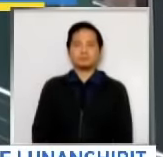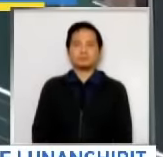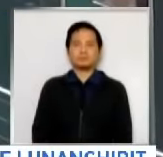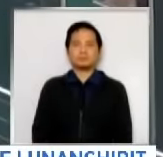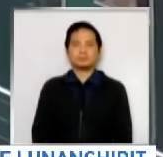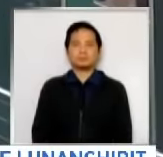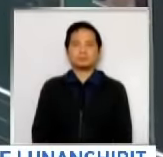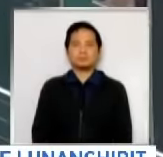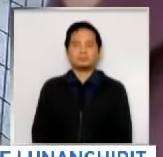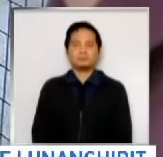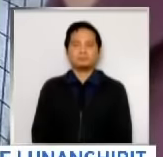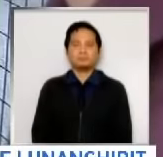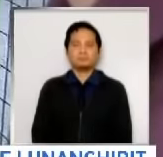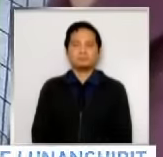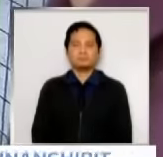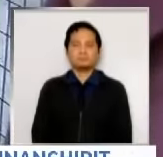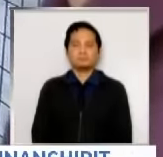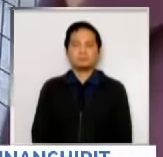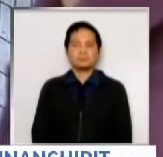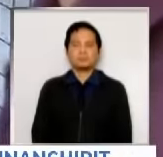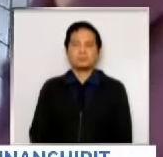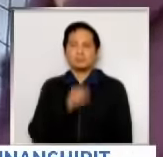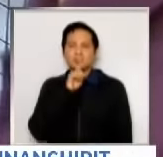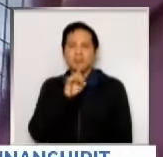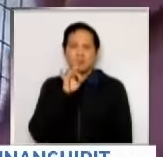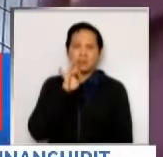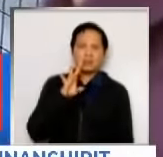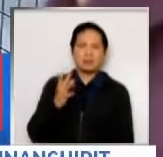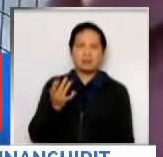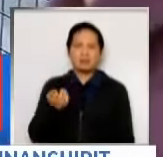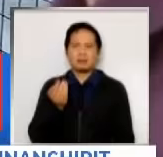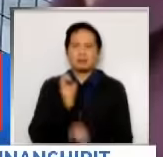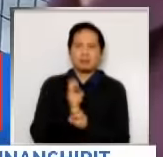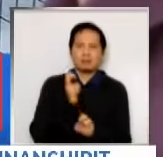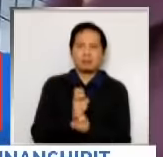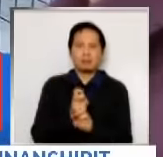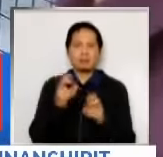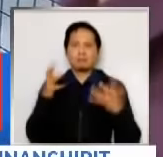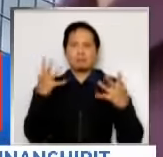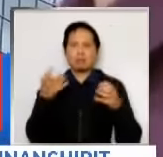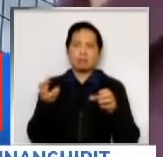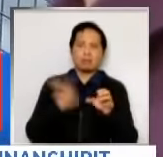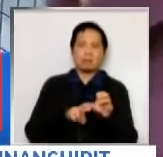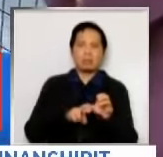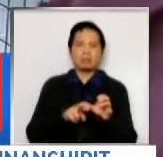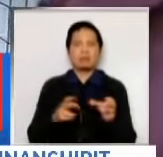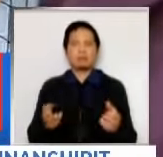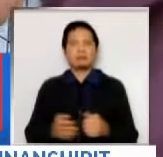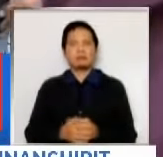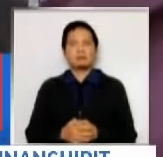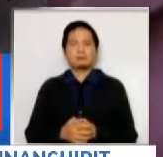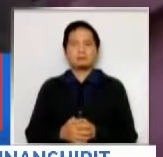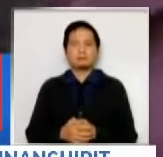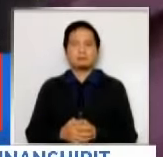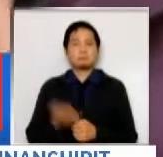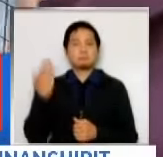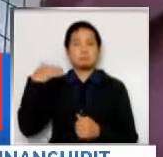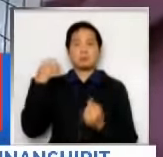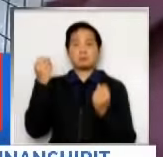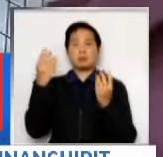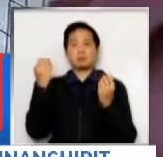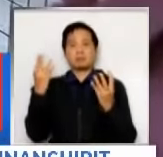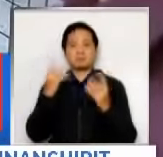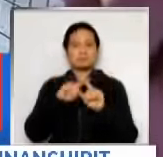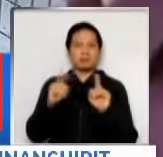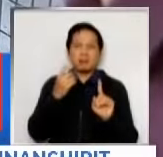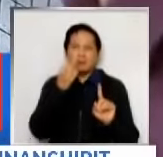Ang pag-uwi lang ang mahirap eh. Walang masakyan. Pag umaga, walang problema. Marami. Yung pag-uwi, paglabas namin ng La